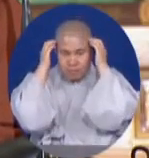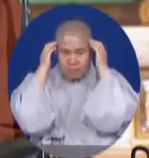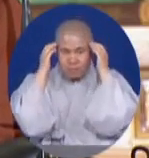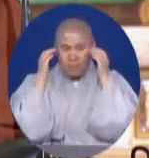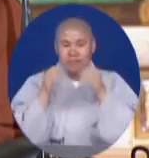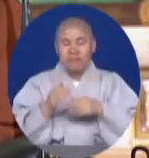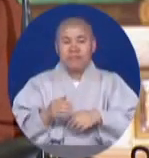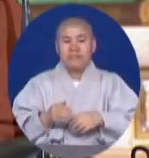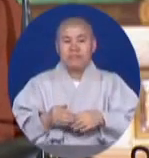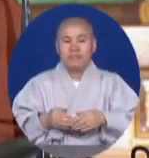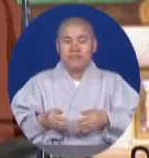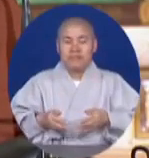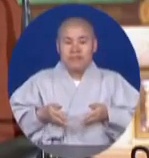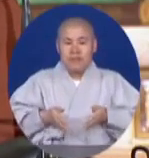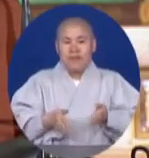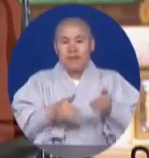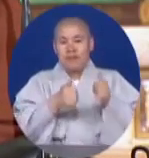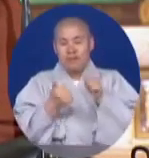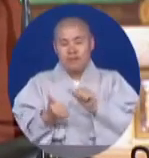그리고 생사고라고 하는 것은